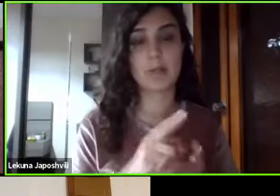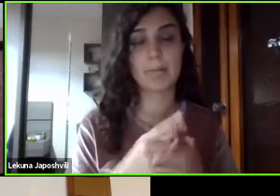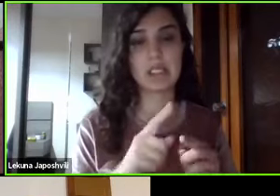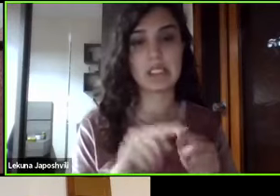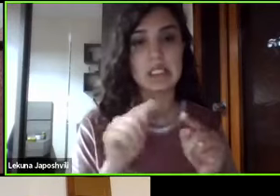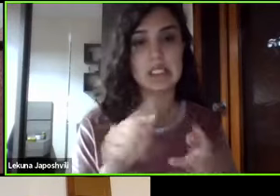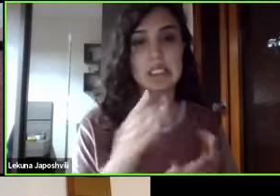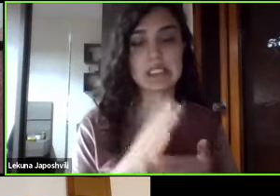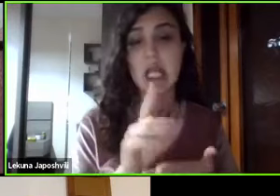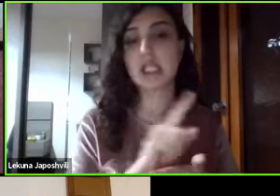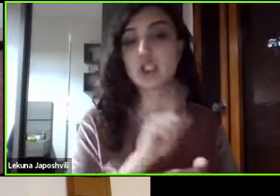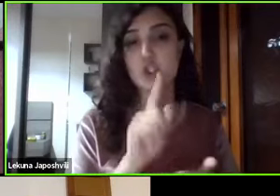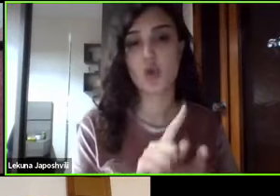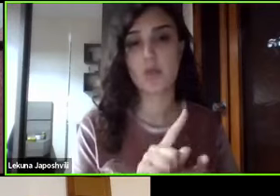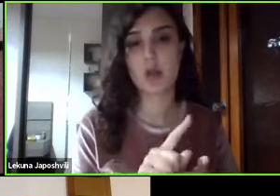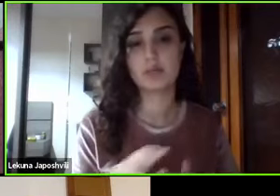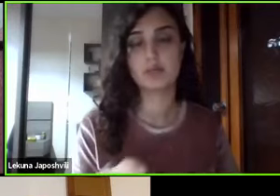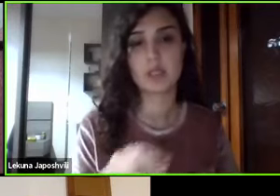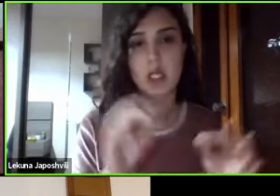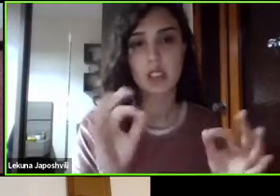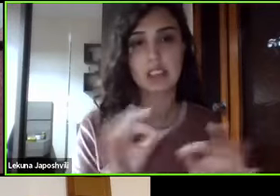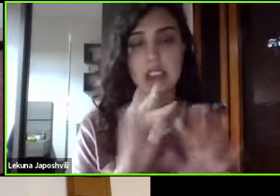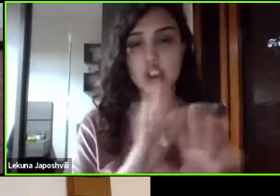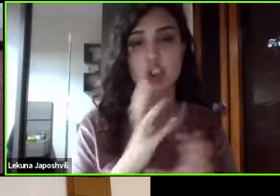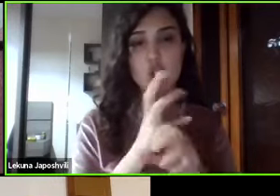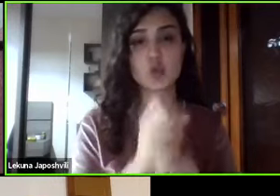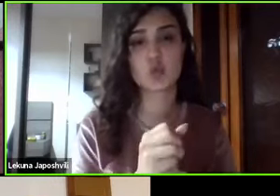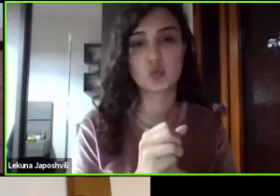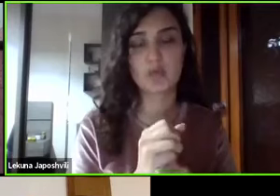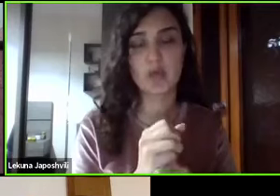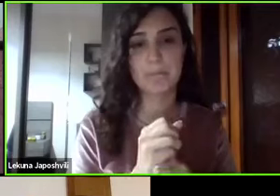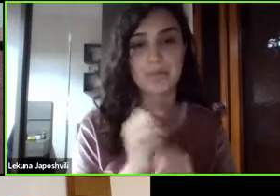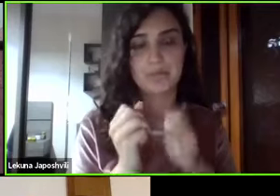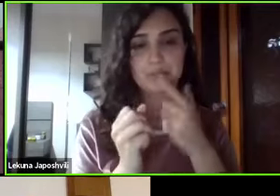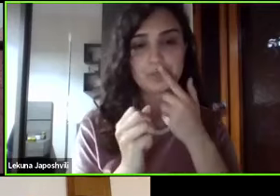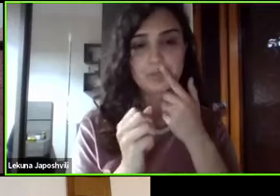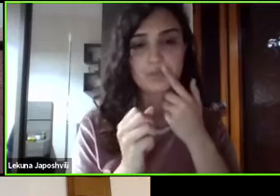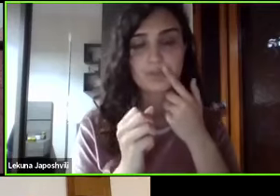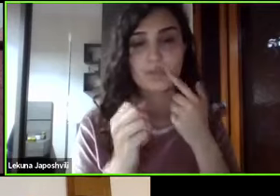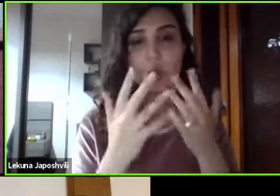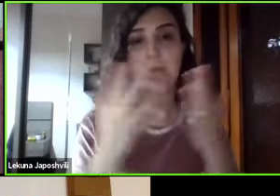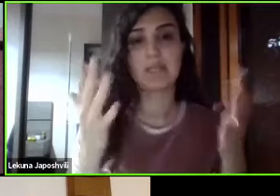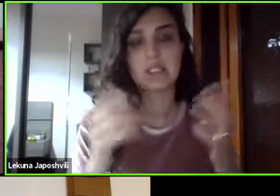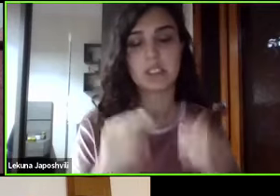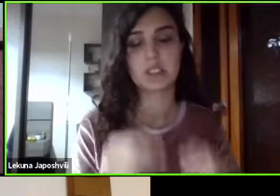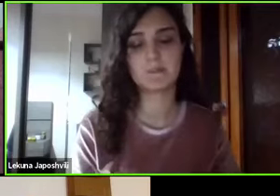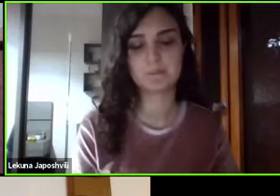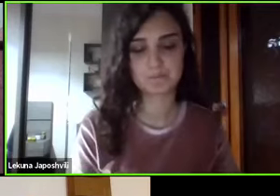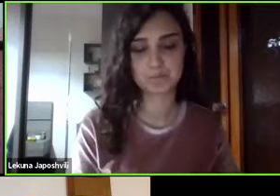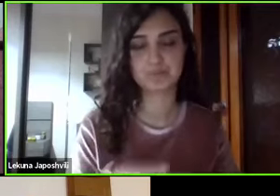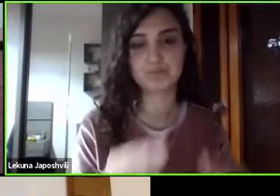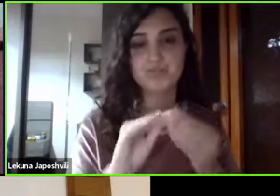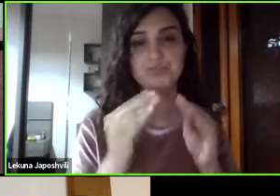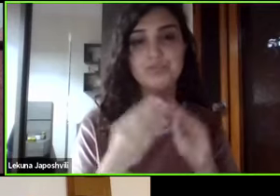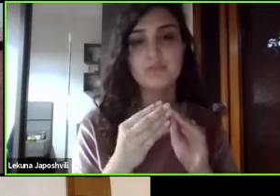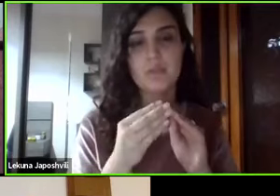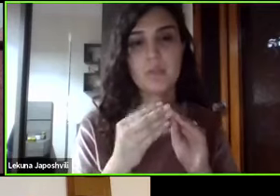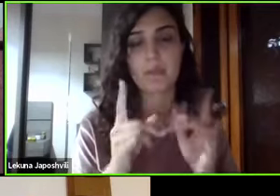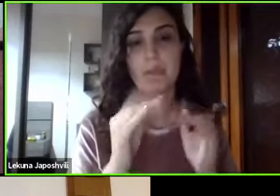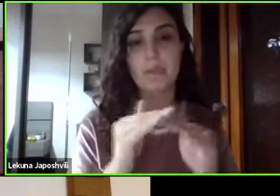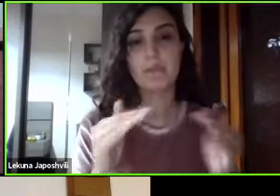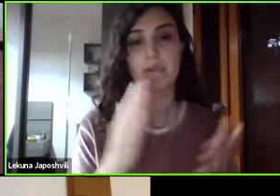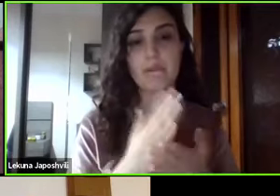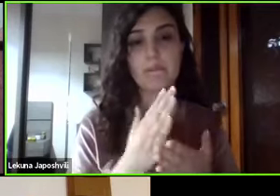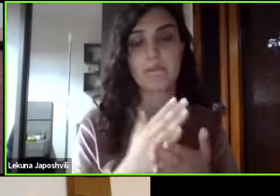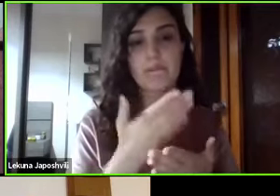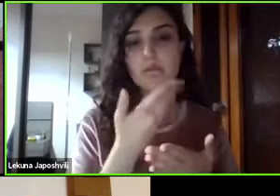აქსიომა. არანაირი შეზღუდვა უმეტეს პრობლემას რა ჩვენ ბავშვებს აქვს, არ